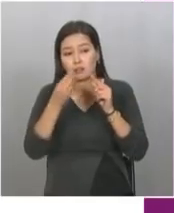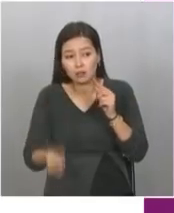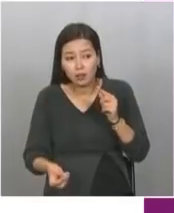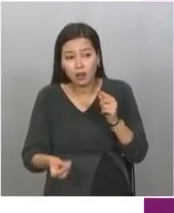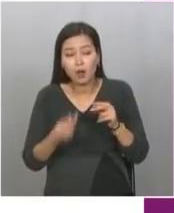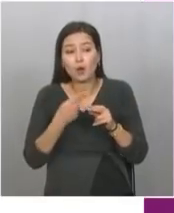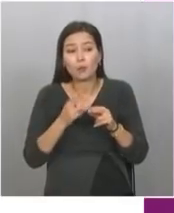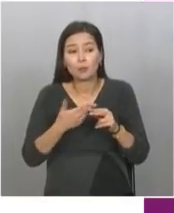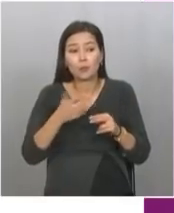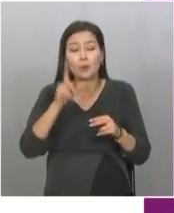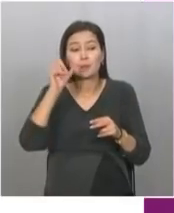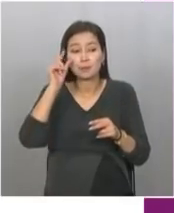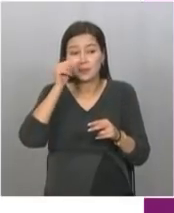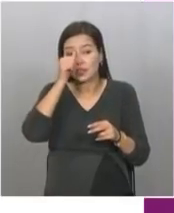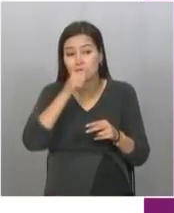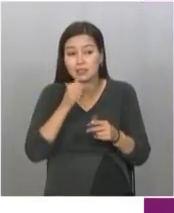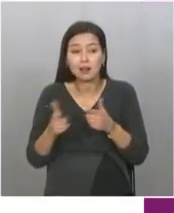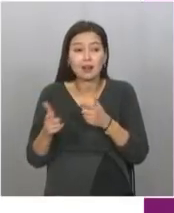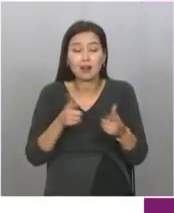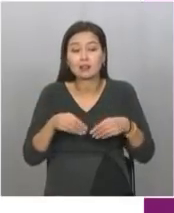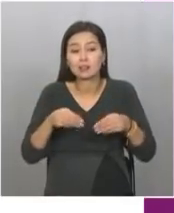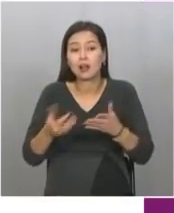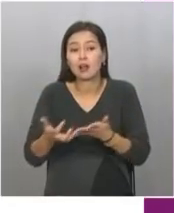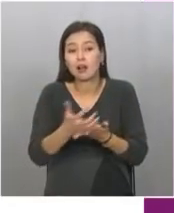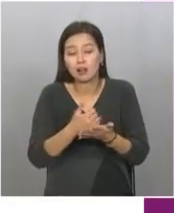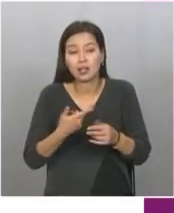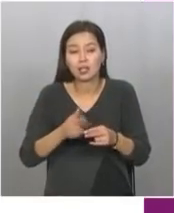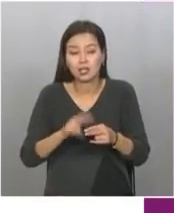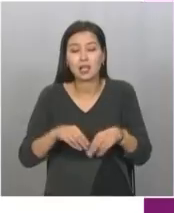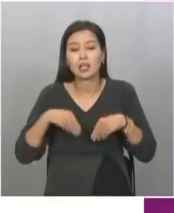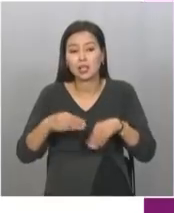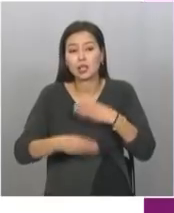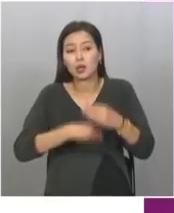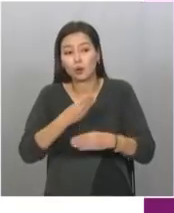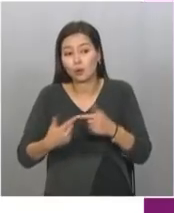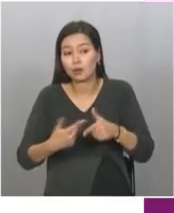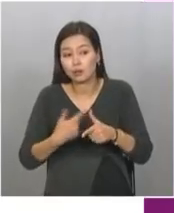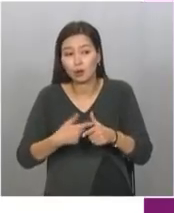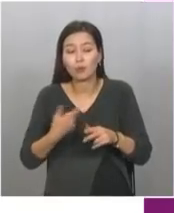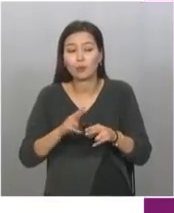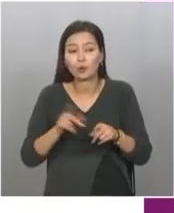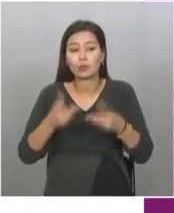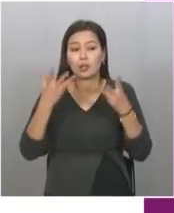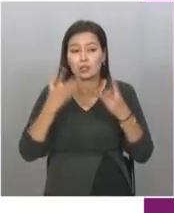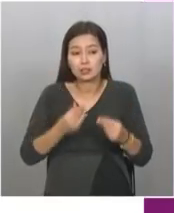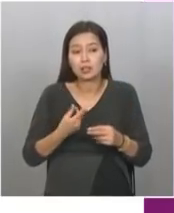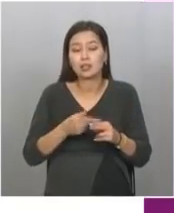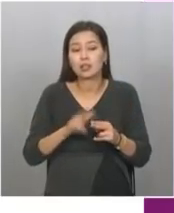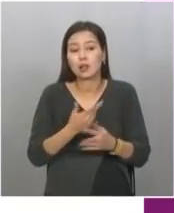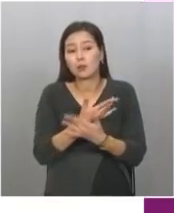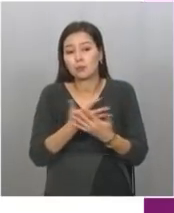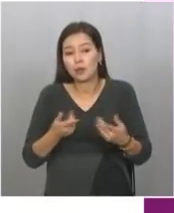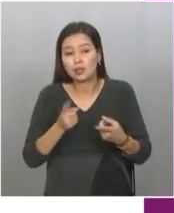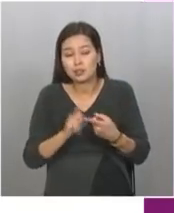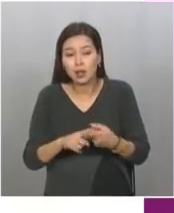піскен астықты жинап алу шарасы егін ору деп аталады. Бұл науқан астықтың түріне байланысты